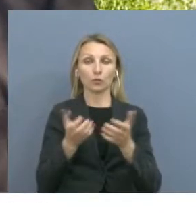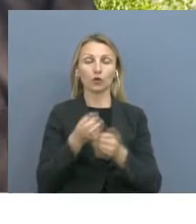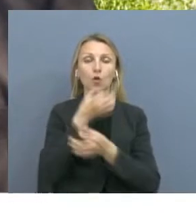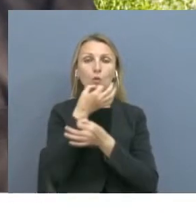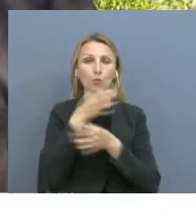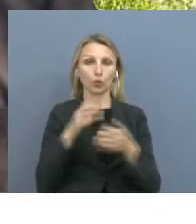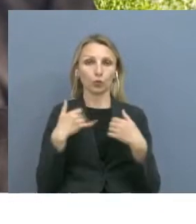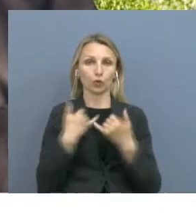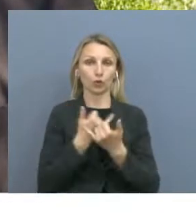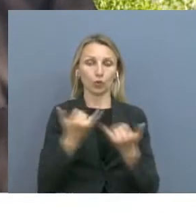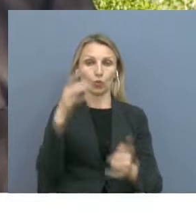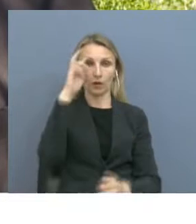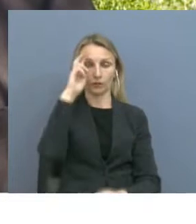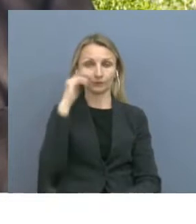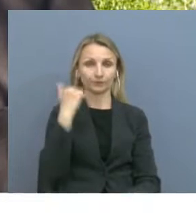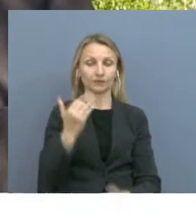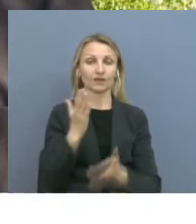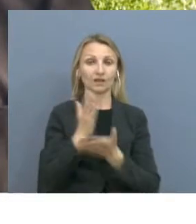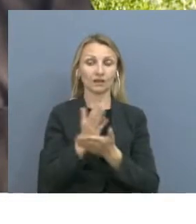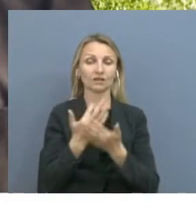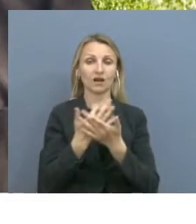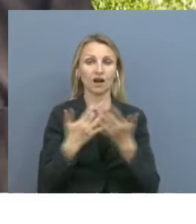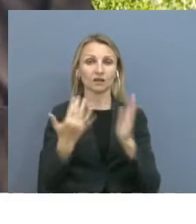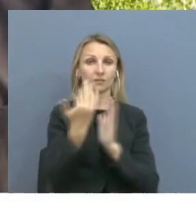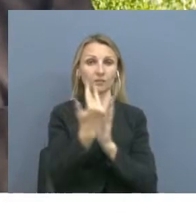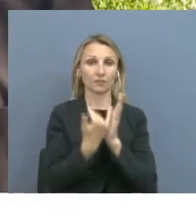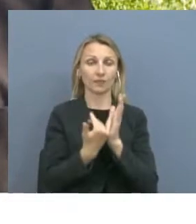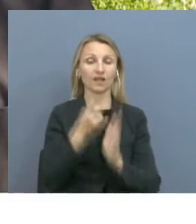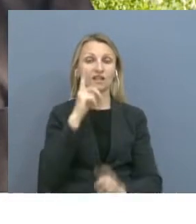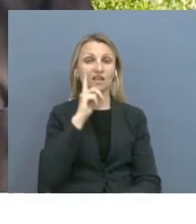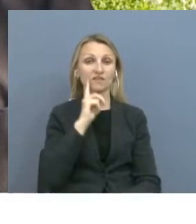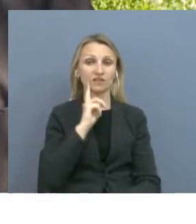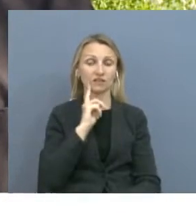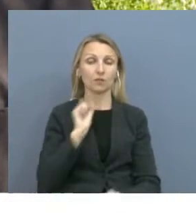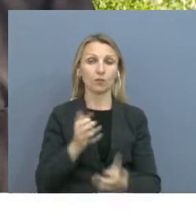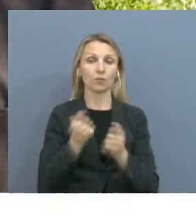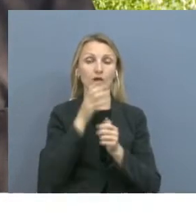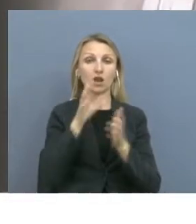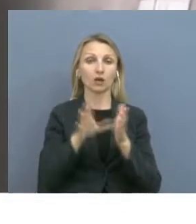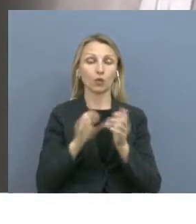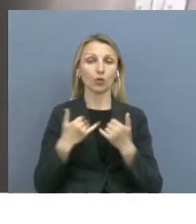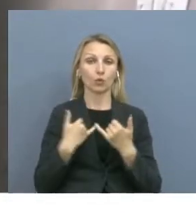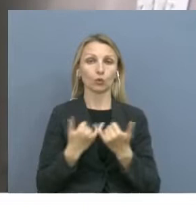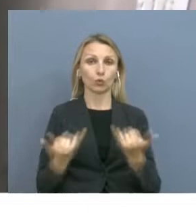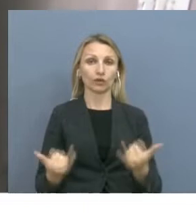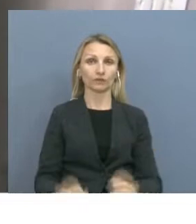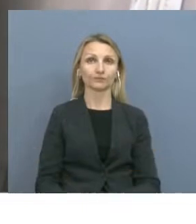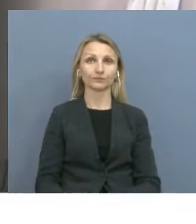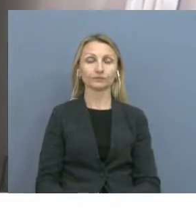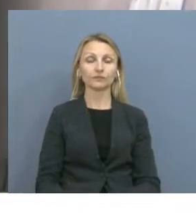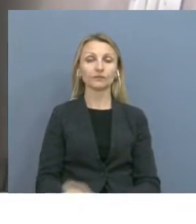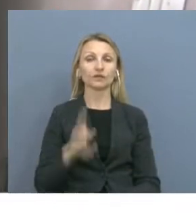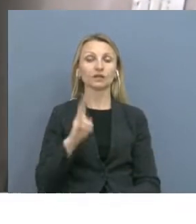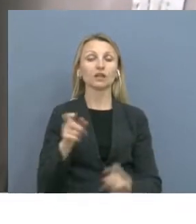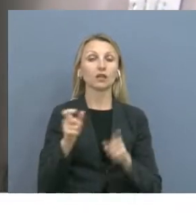Также есть приложения различные, сервисы, через которые можно получать электронные услуги. К слову, исключение